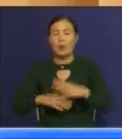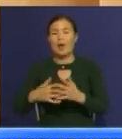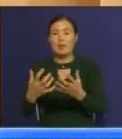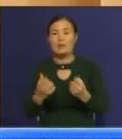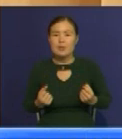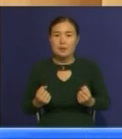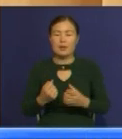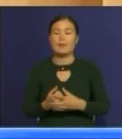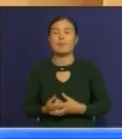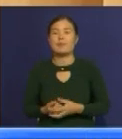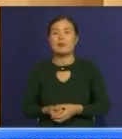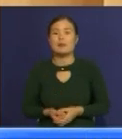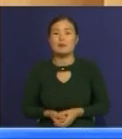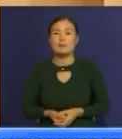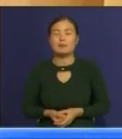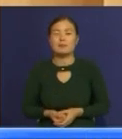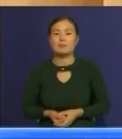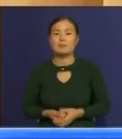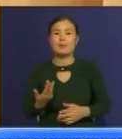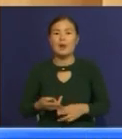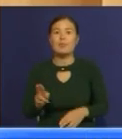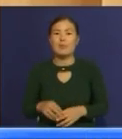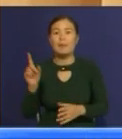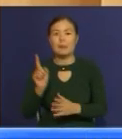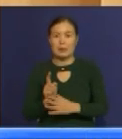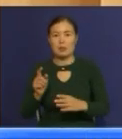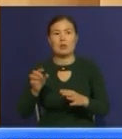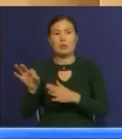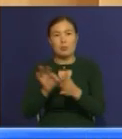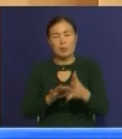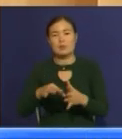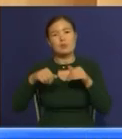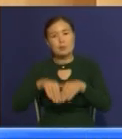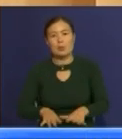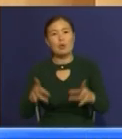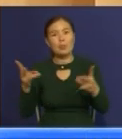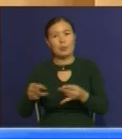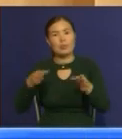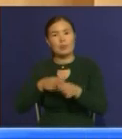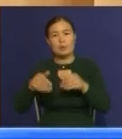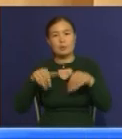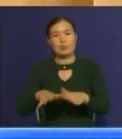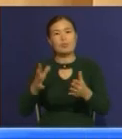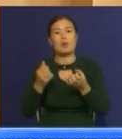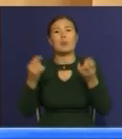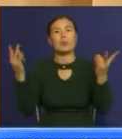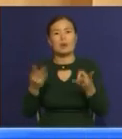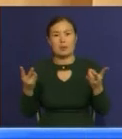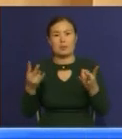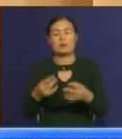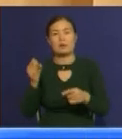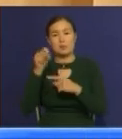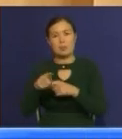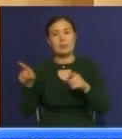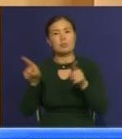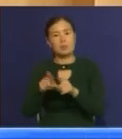үш ауысымдық мәселе ғой. Мынаны міндетті түрде оны қазір шығару керек. Оны толықтай шешім табамыз. Бұл енді қазір елбасының